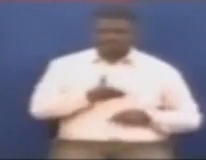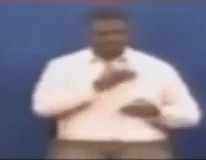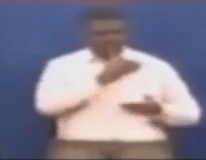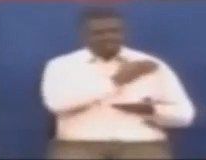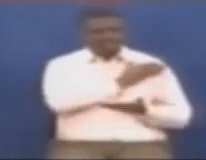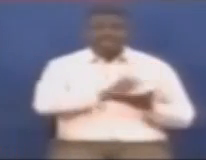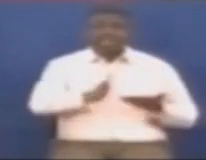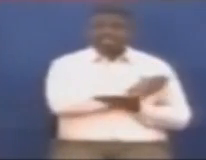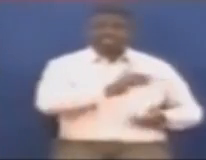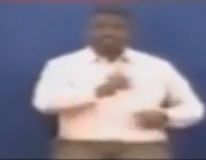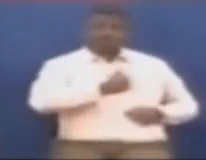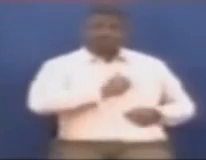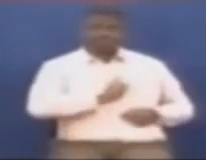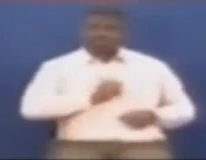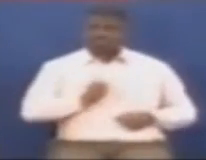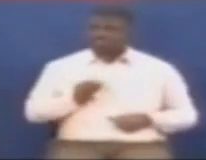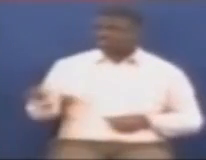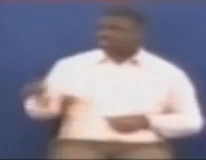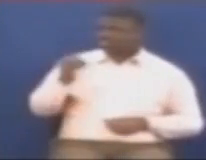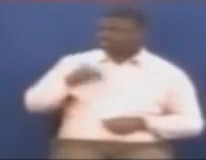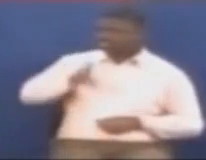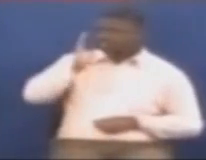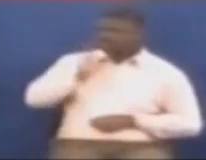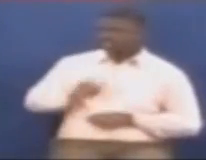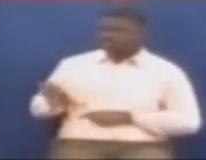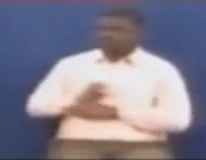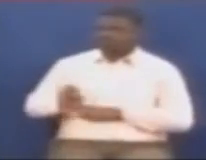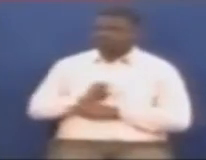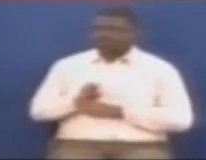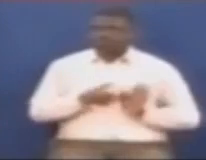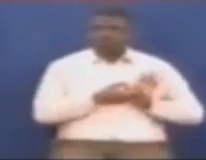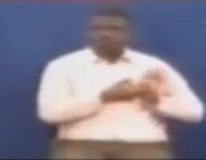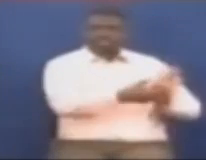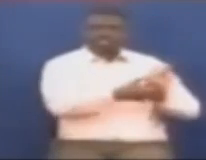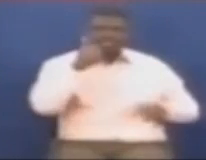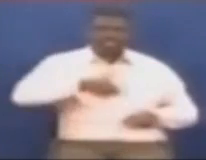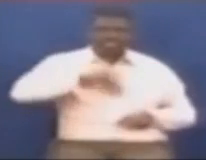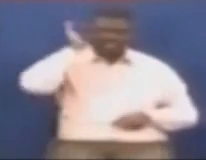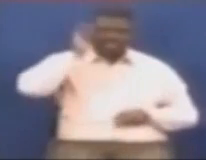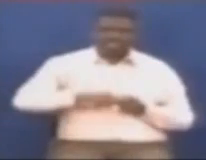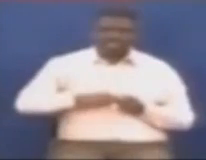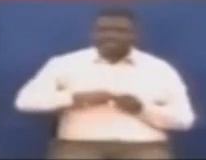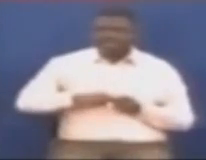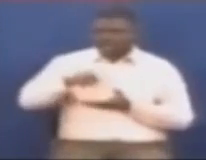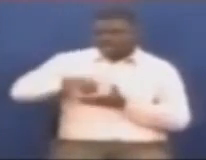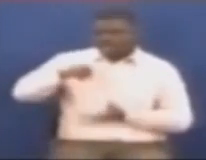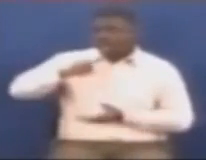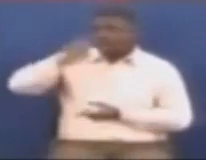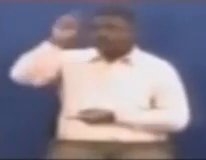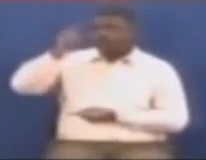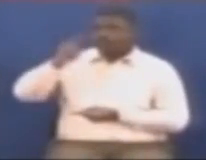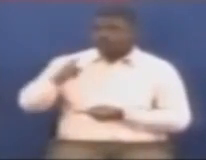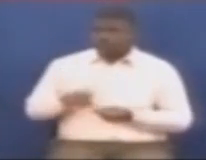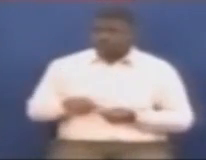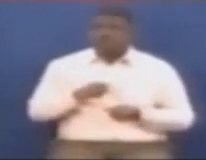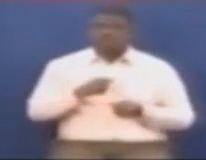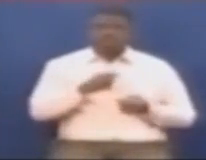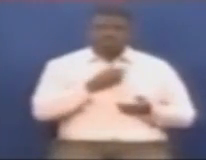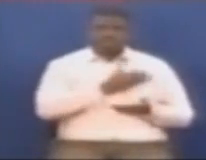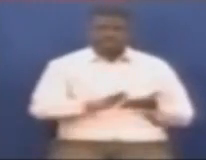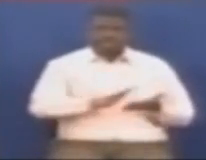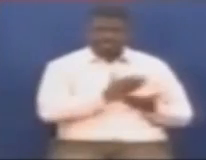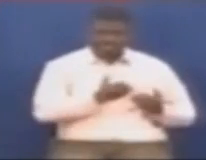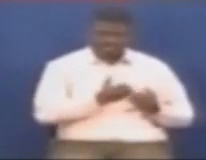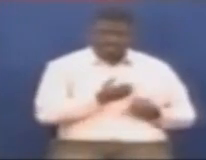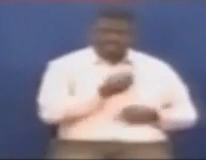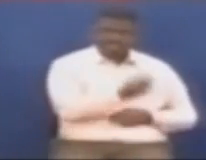tunaendelea na kazi ya ukusanyaji wa mashauri yote ya madai kutoka kwa wizara na taasisi zote za